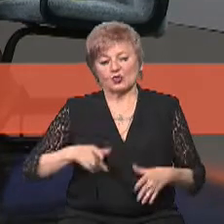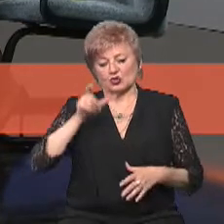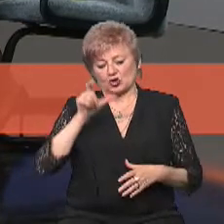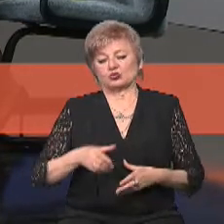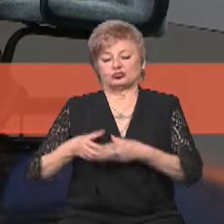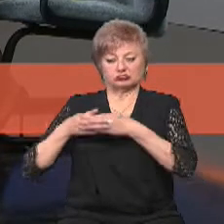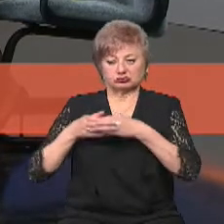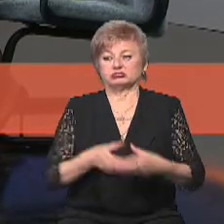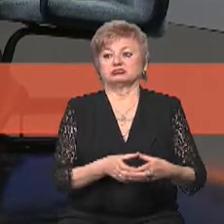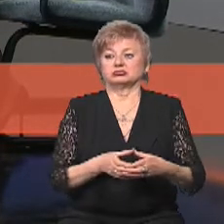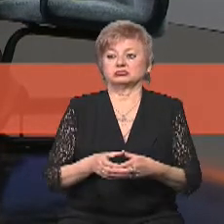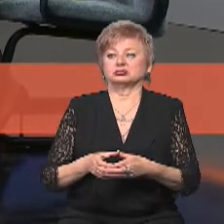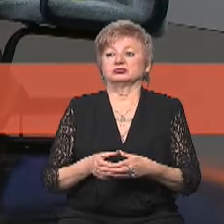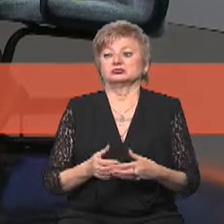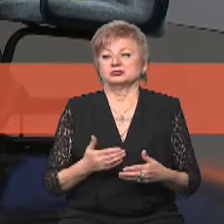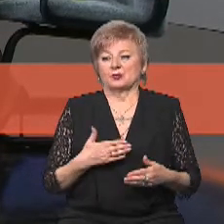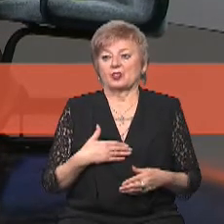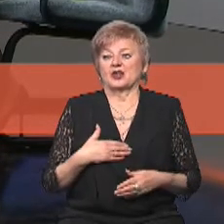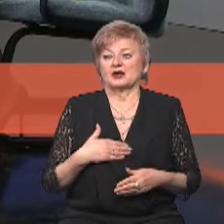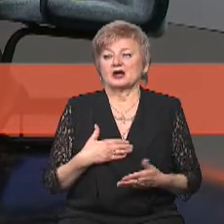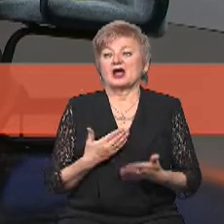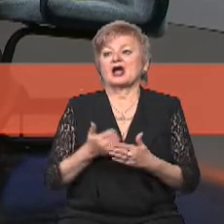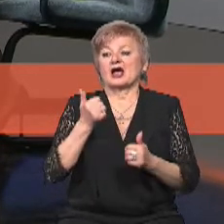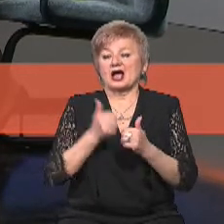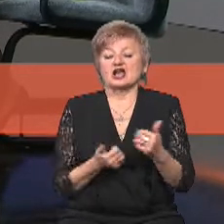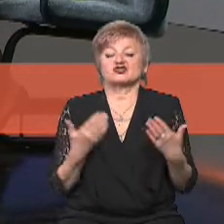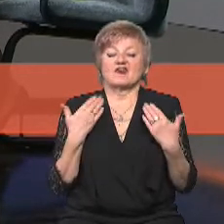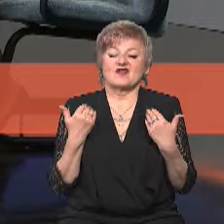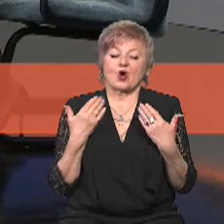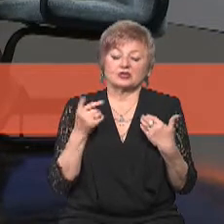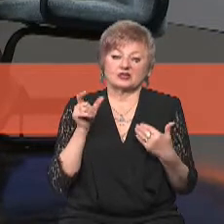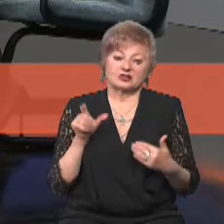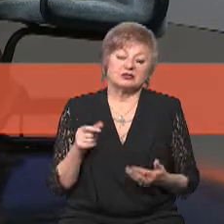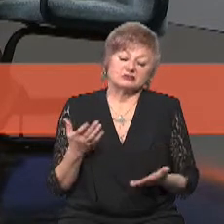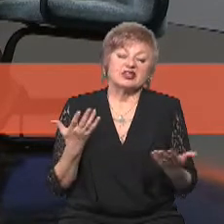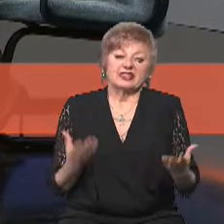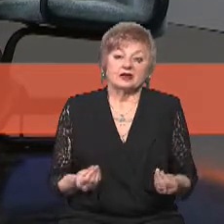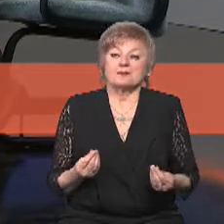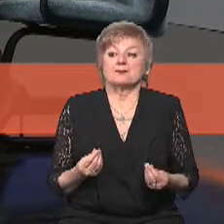групи, от, ми виходимо, і майже кожен вихідний ми виходимо, а в деяких